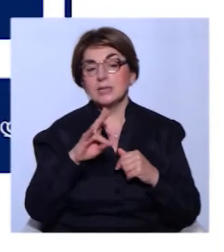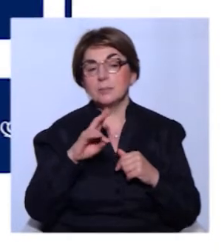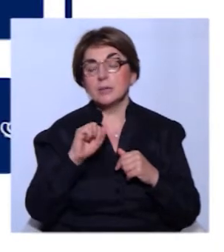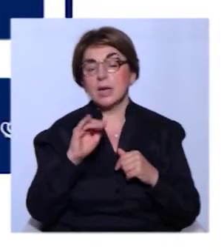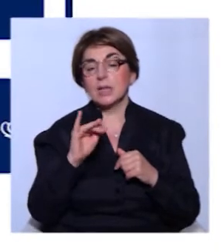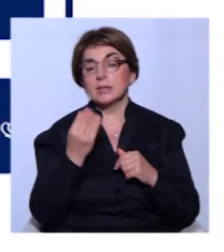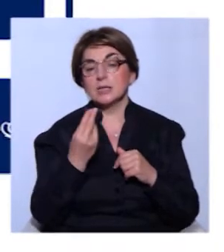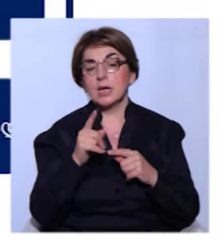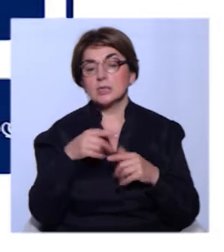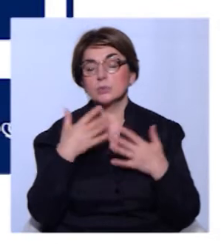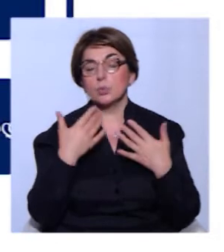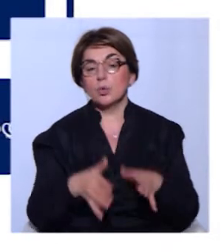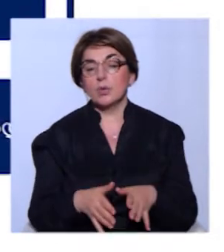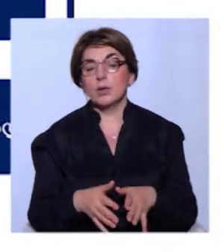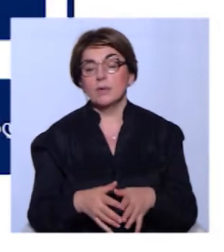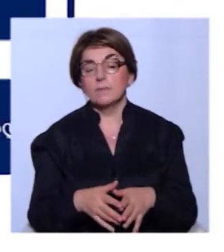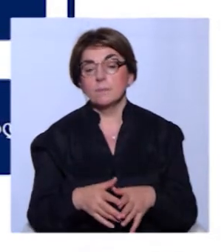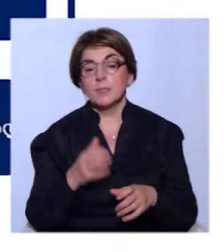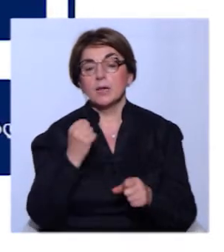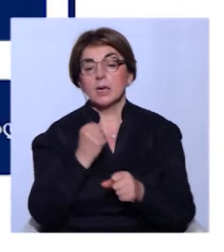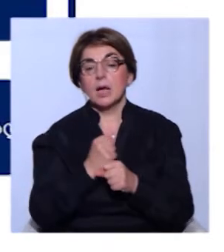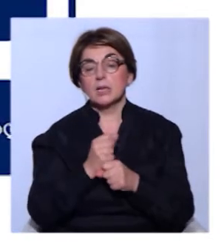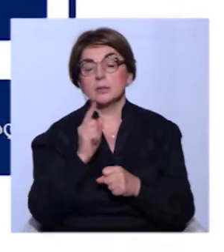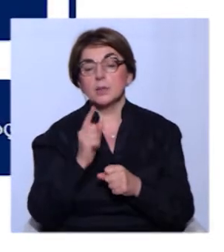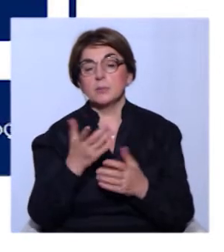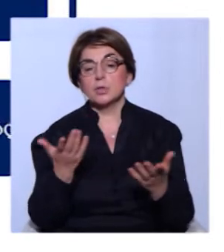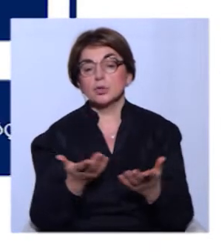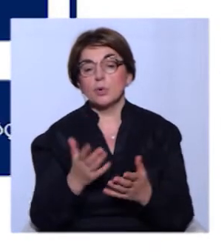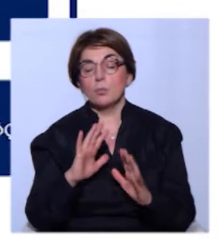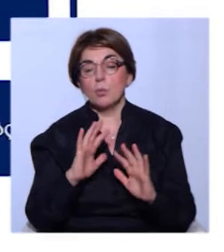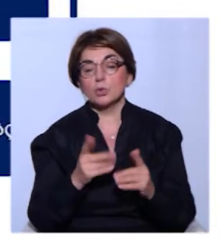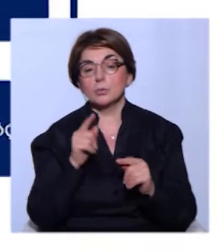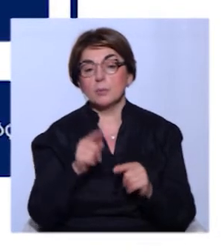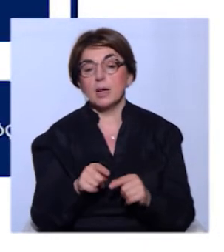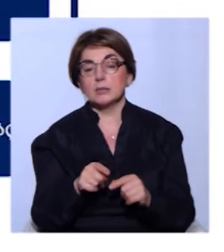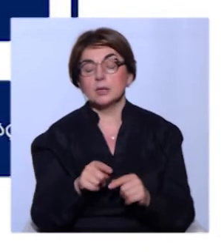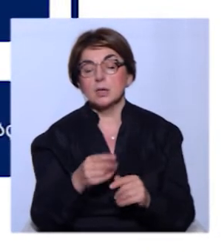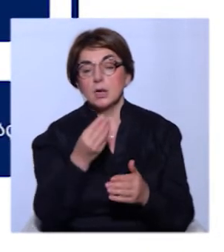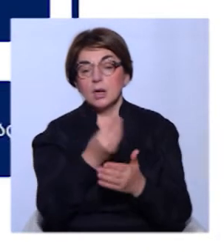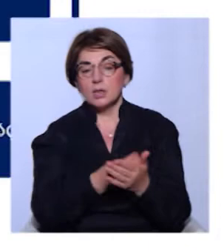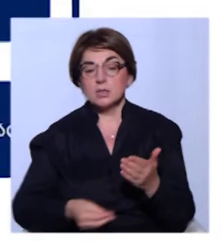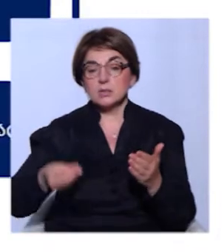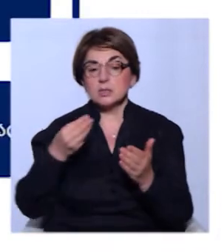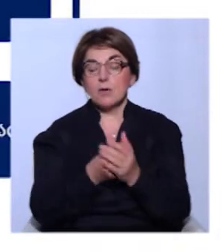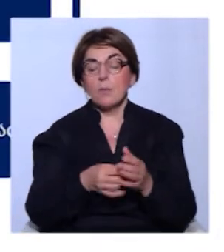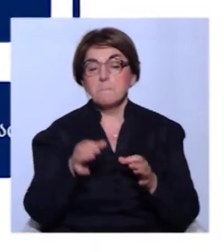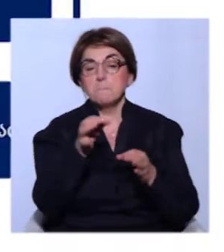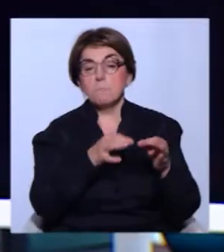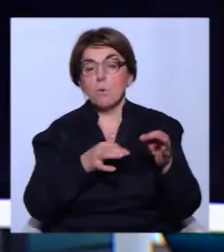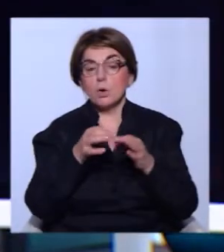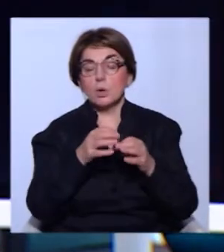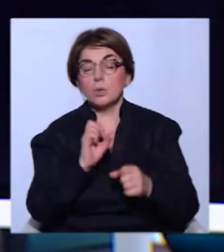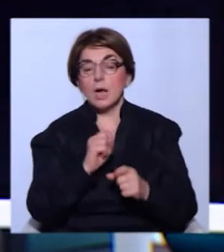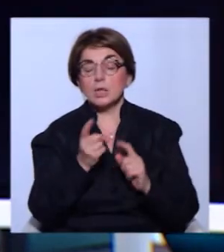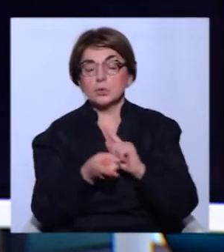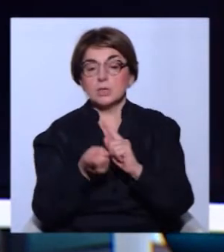დენიტრიფიკატორი ბაქტერიები უკვე გააკეთებდნენ იმას, რომ მოხდებოდა მათი კვლავ მოლეკულურ აზოტად გარდაქმნა